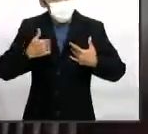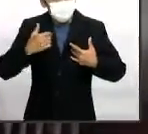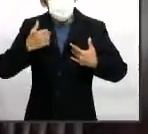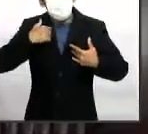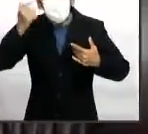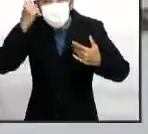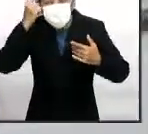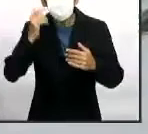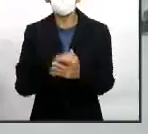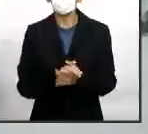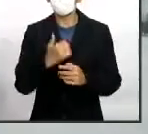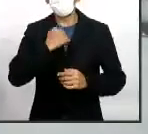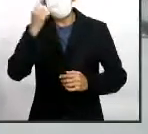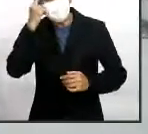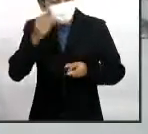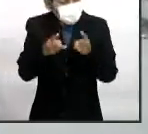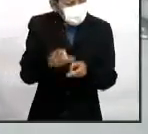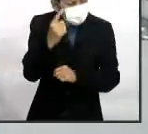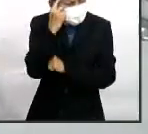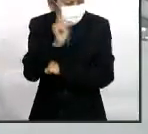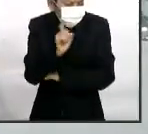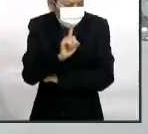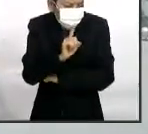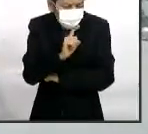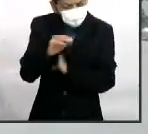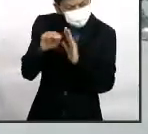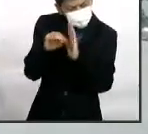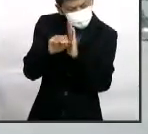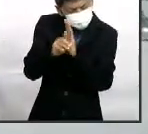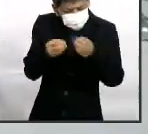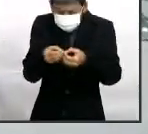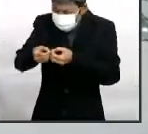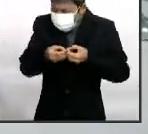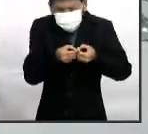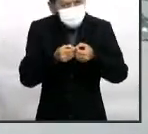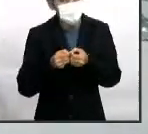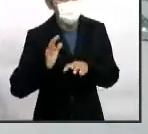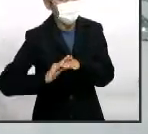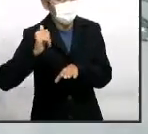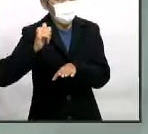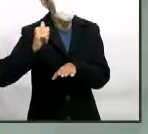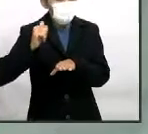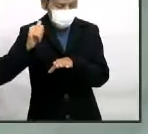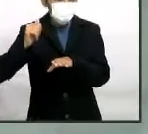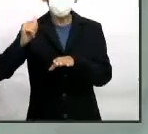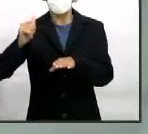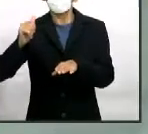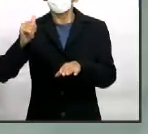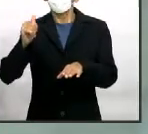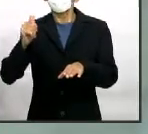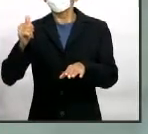ป็นนำละตอนเนี้ย ใช่ มันจะเป็นเรื่องของวิธีคิดต่างๆแผนการความชำนาญแล้วก็ในเรื่อง